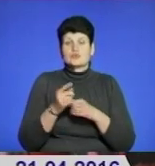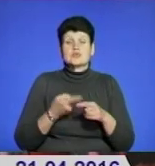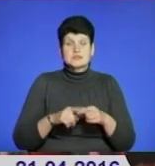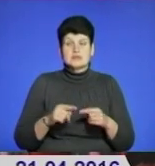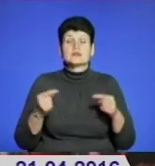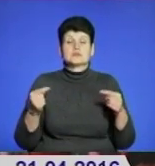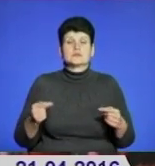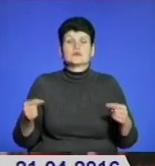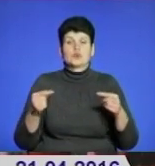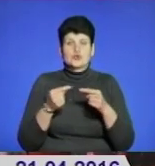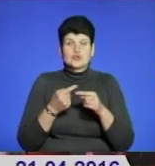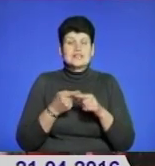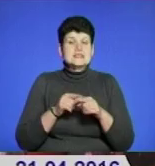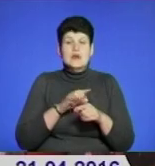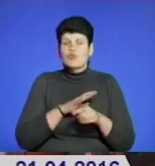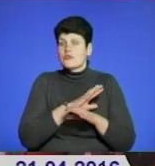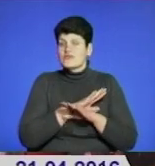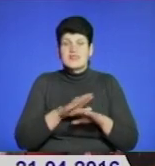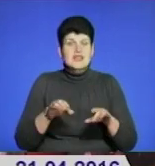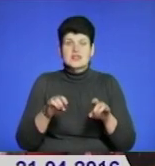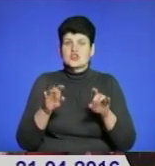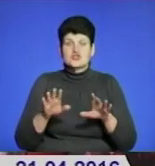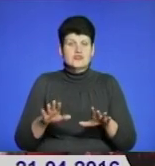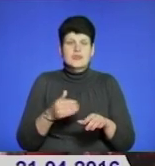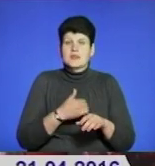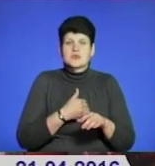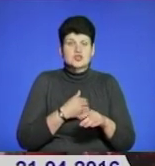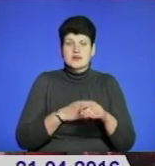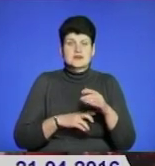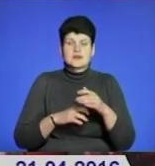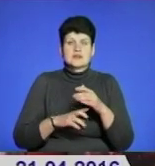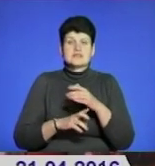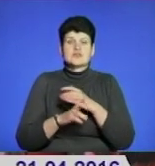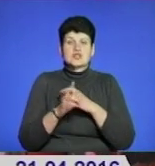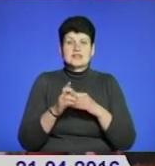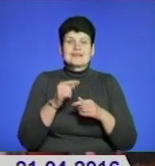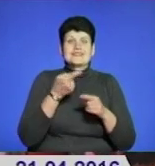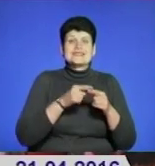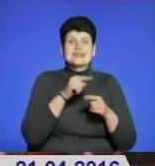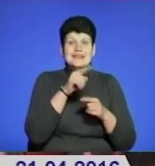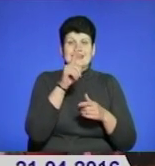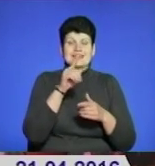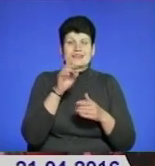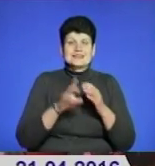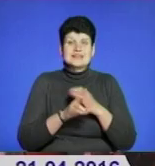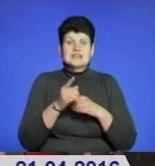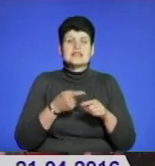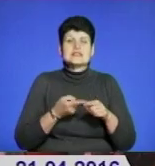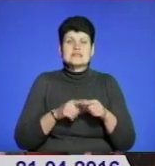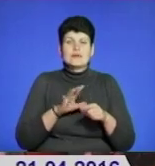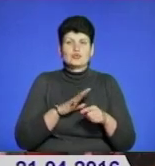тому що це було не рішення, не воля священників і віруючих цієї церкви, а це було штучно